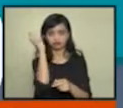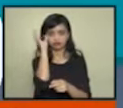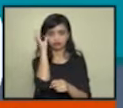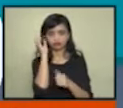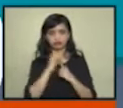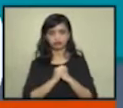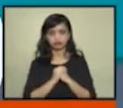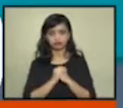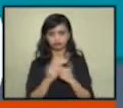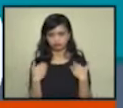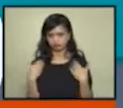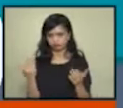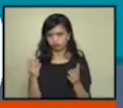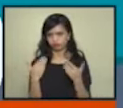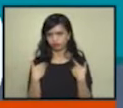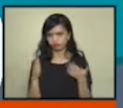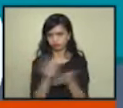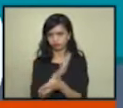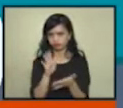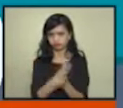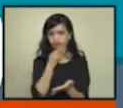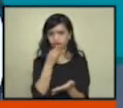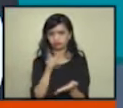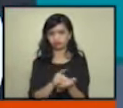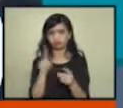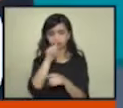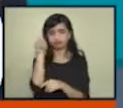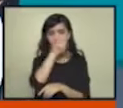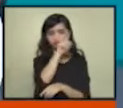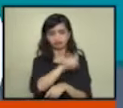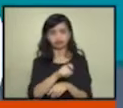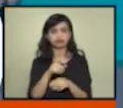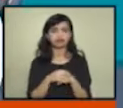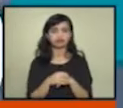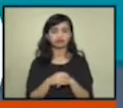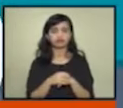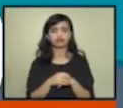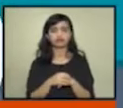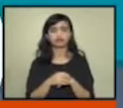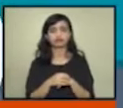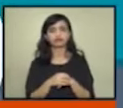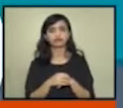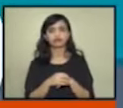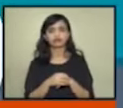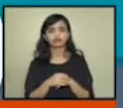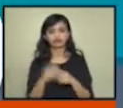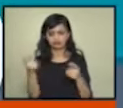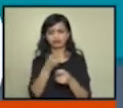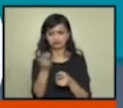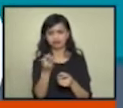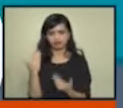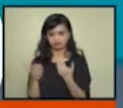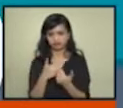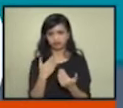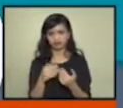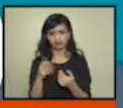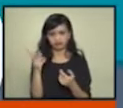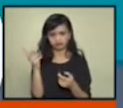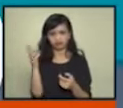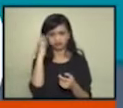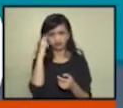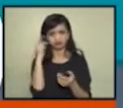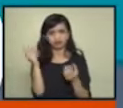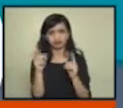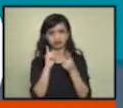mo. May papeles yan eh. Tanong niyo ho sa kanya kung sino ang gumawa ng mga papeles na yan. Mag-usap na lang kayong dalawa. Eh, kausapin mo